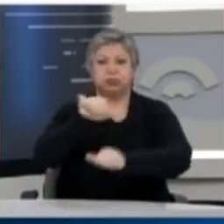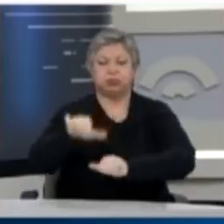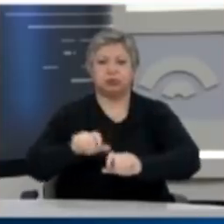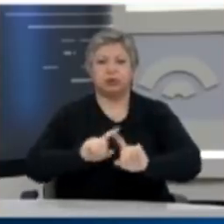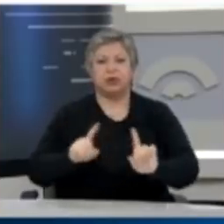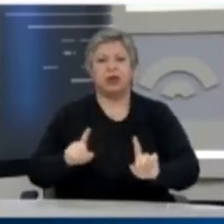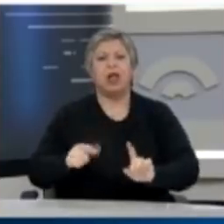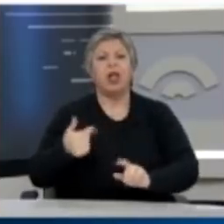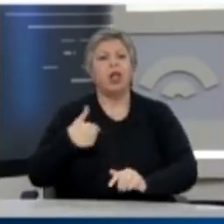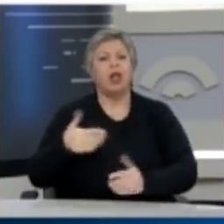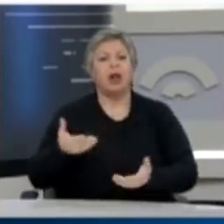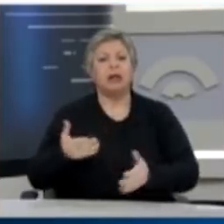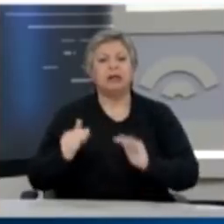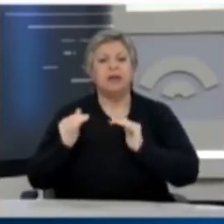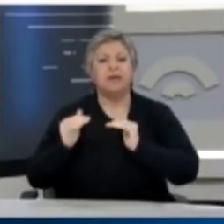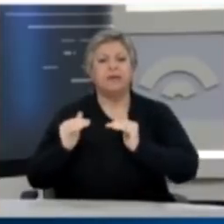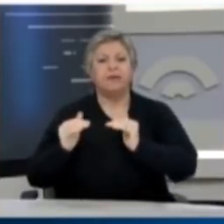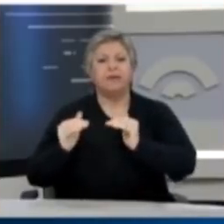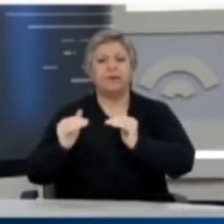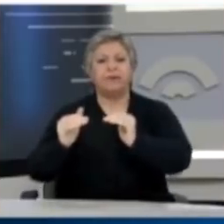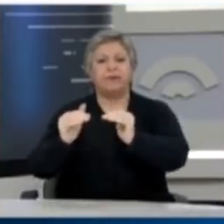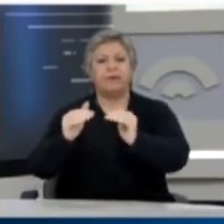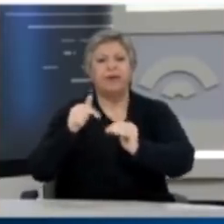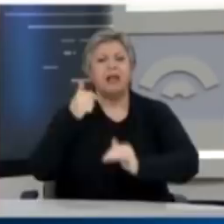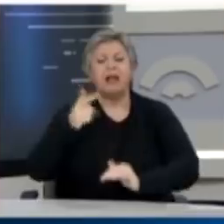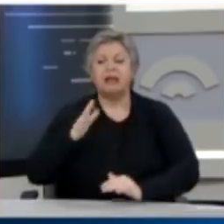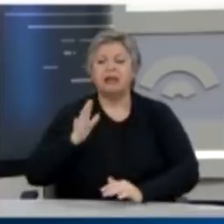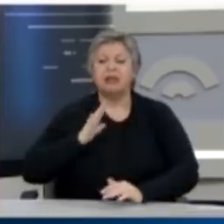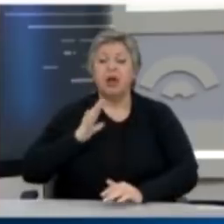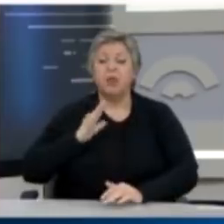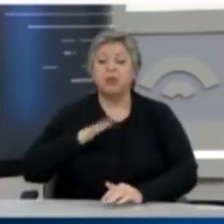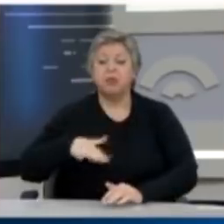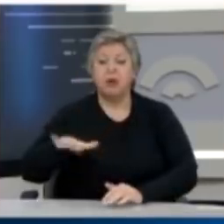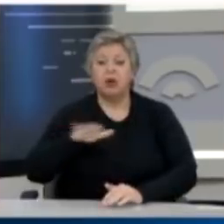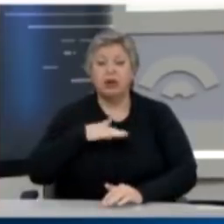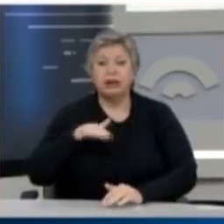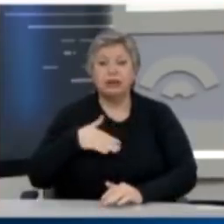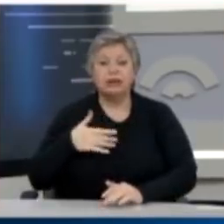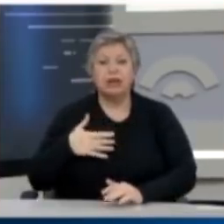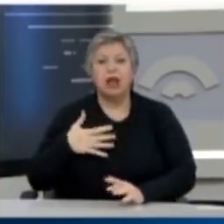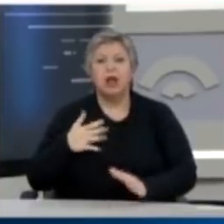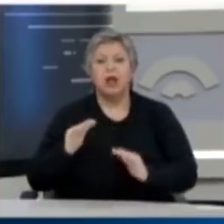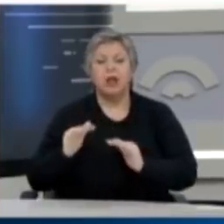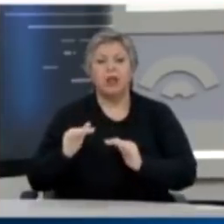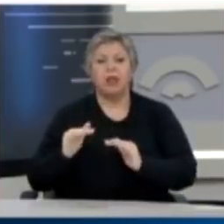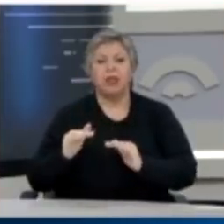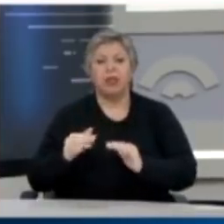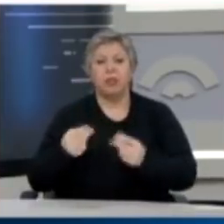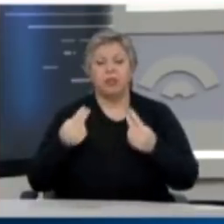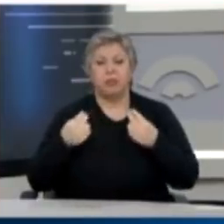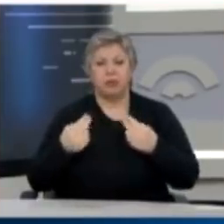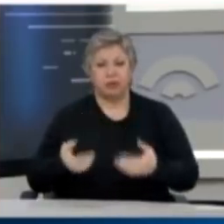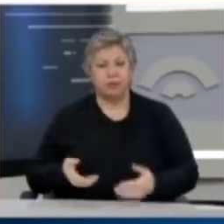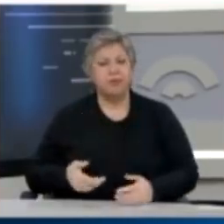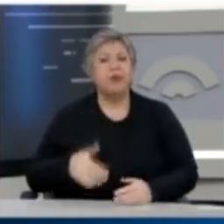αντιλαϊκής πολιτικής από την εκάστοτε συγκυρία. Διότι, για παράδειγμα, εκτιμάτε ότι ακόμα και η